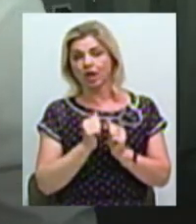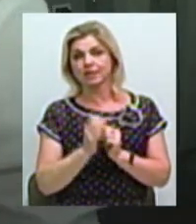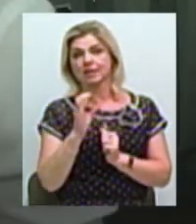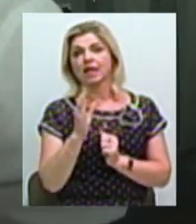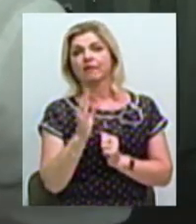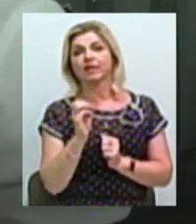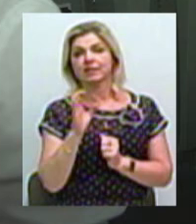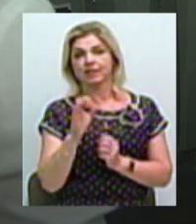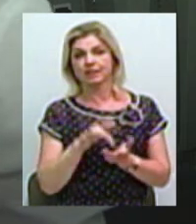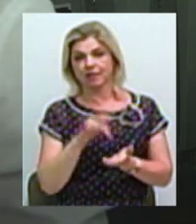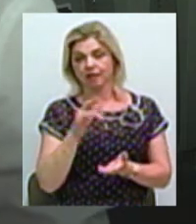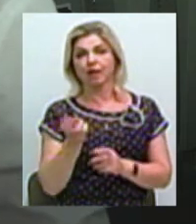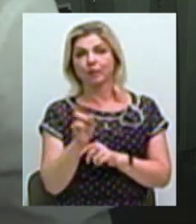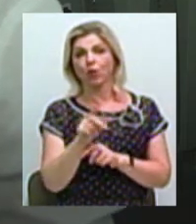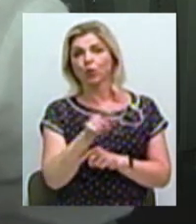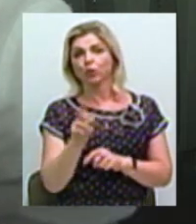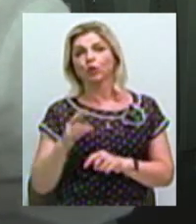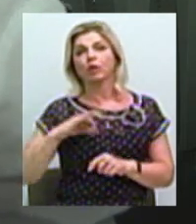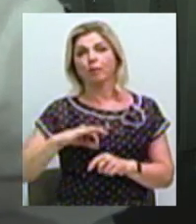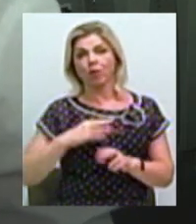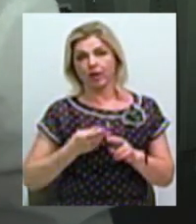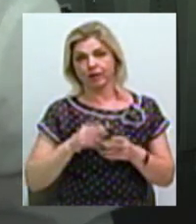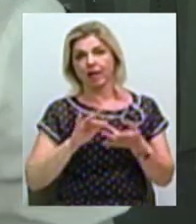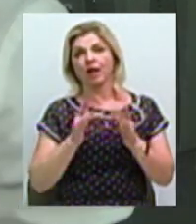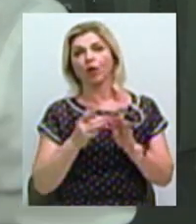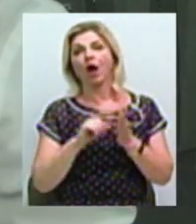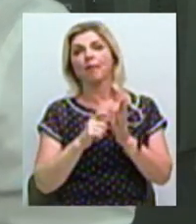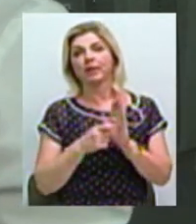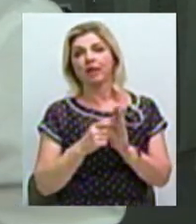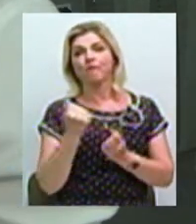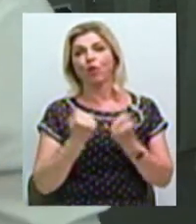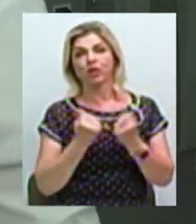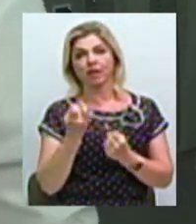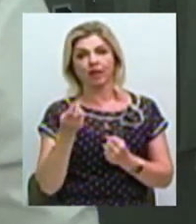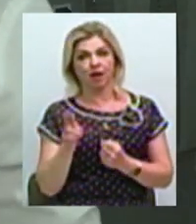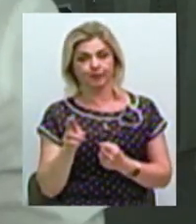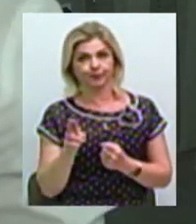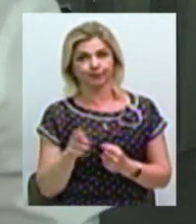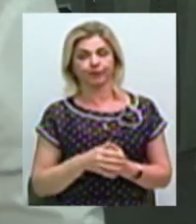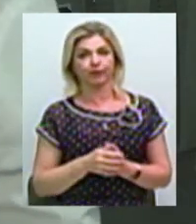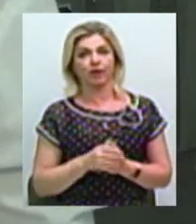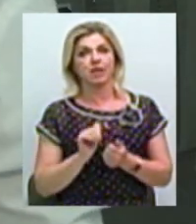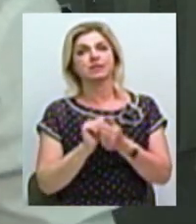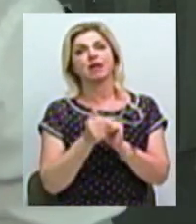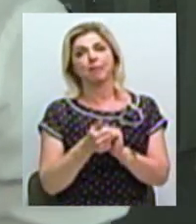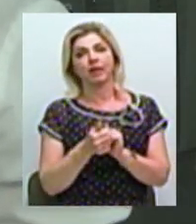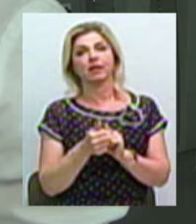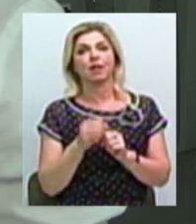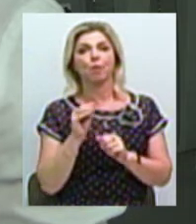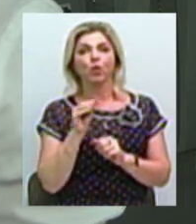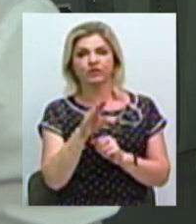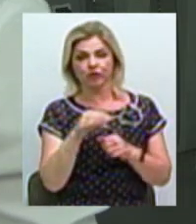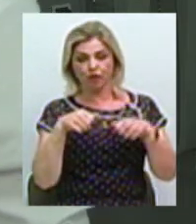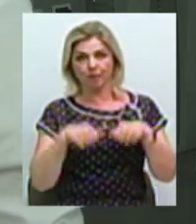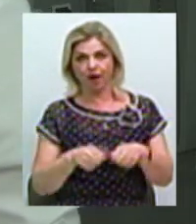звертаються люди, які скористались послугою електронного кабінету водія. Тобто заміна, обмін посвідчення